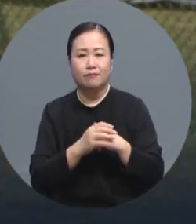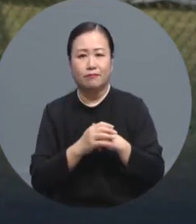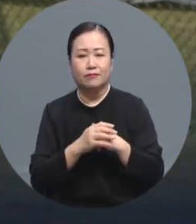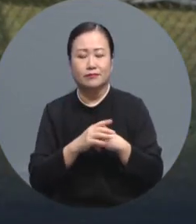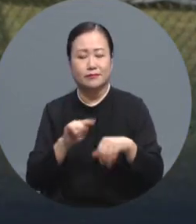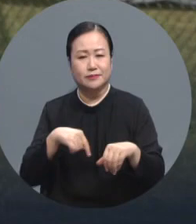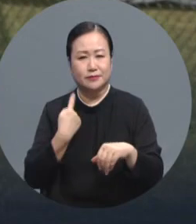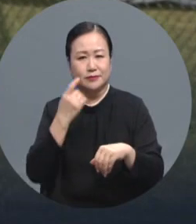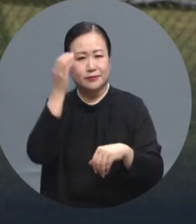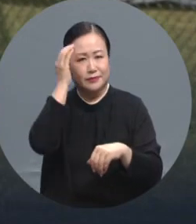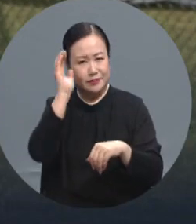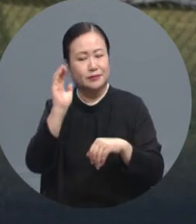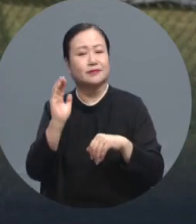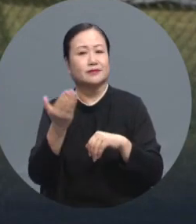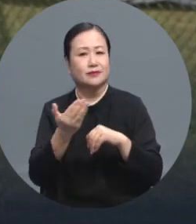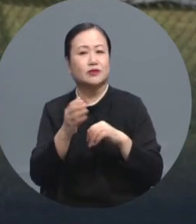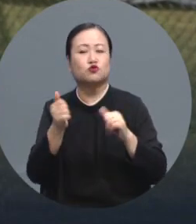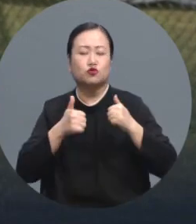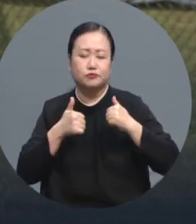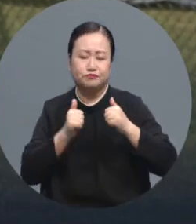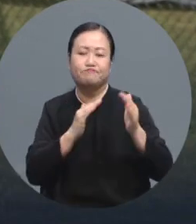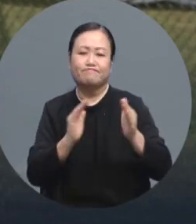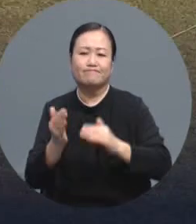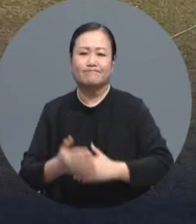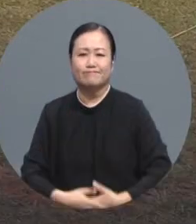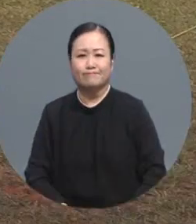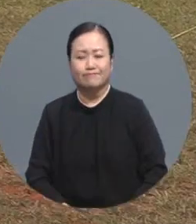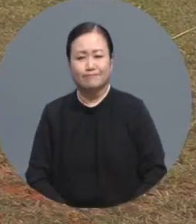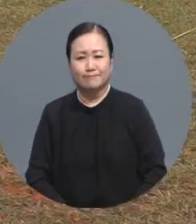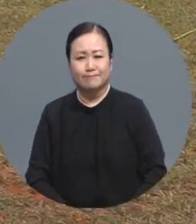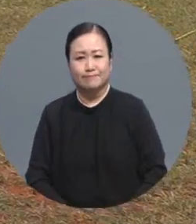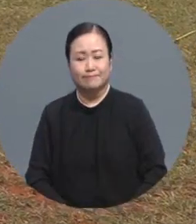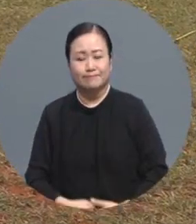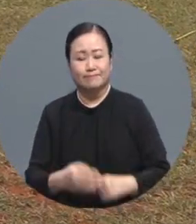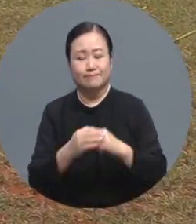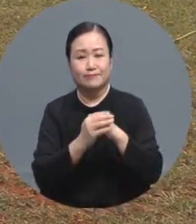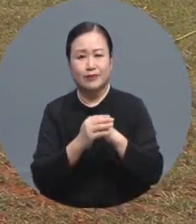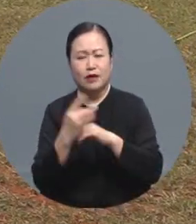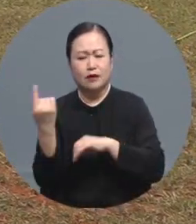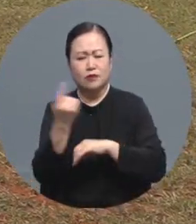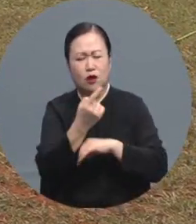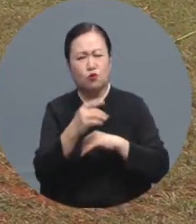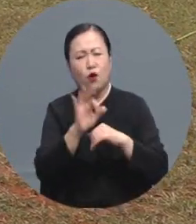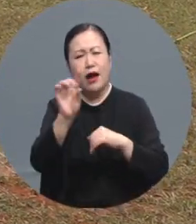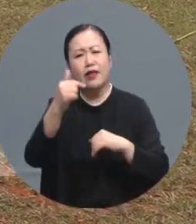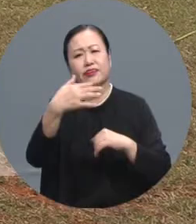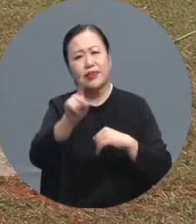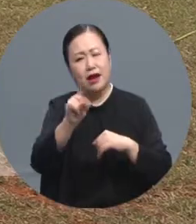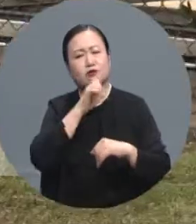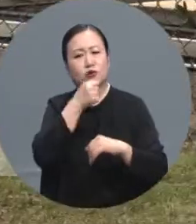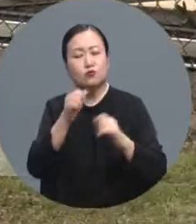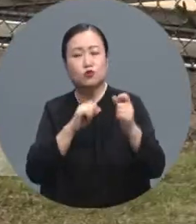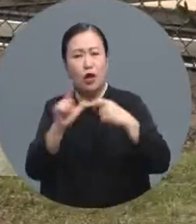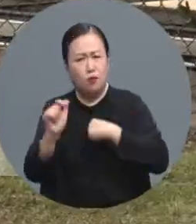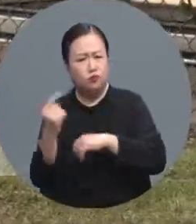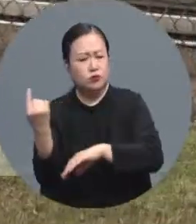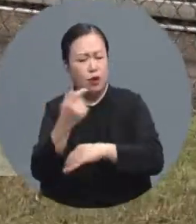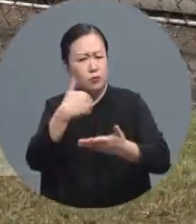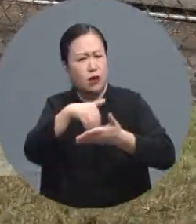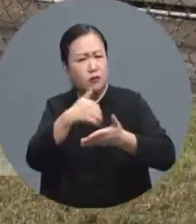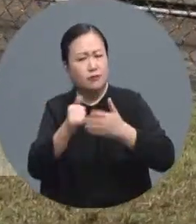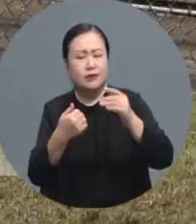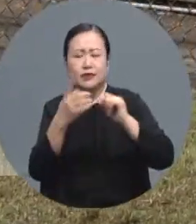제 스스로도 기대되는 시즌이고 또 열심히 준비한 것 같습니다. 지난 시즌 타율과 안타, 타점 등 대부분 타격